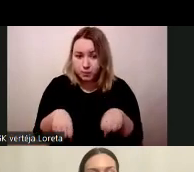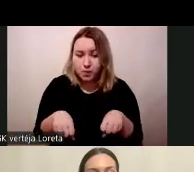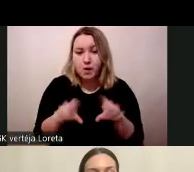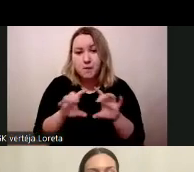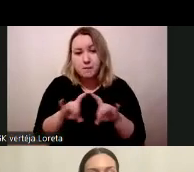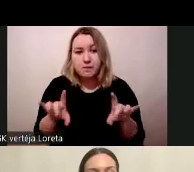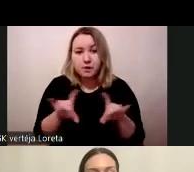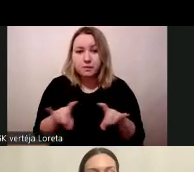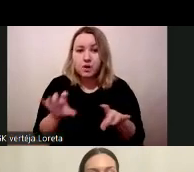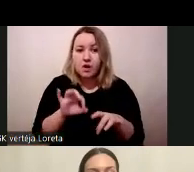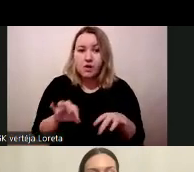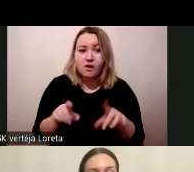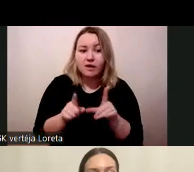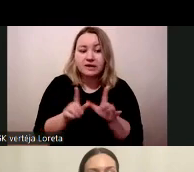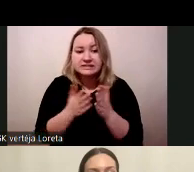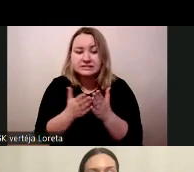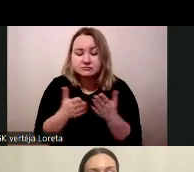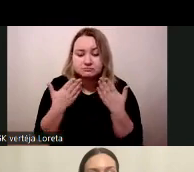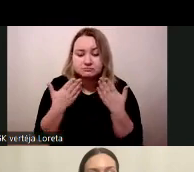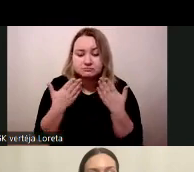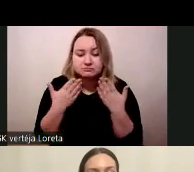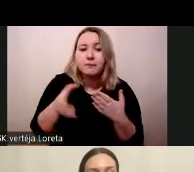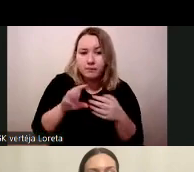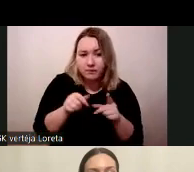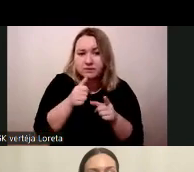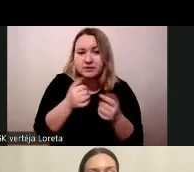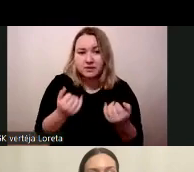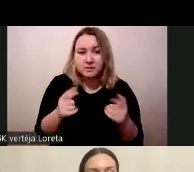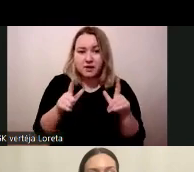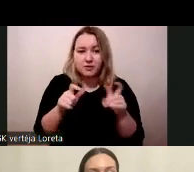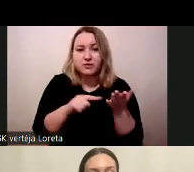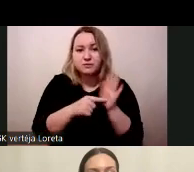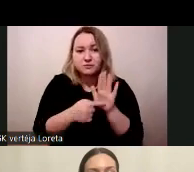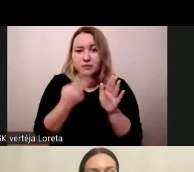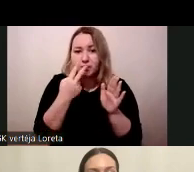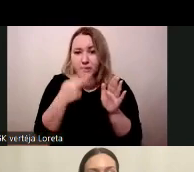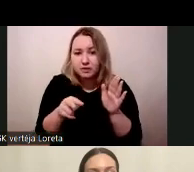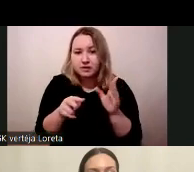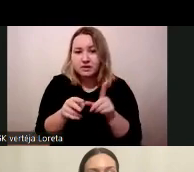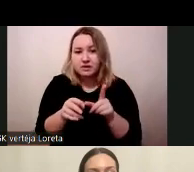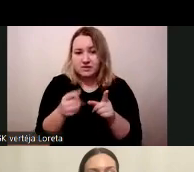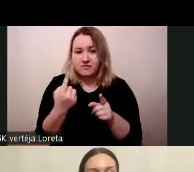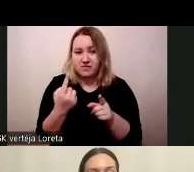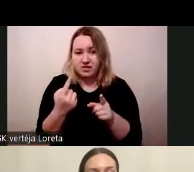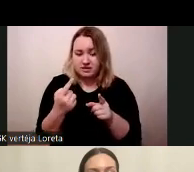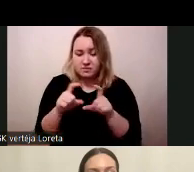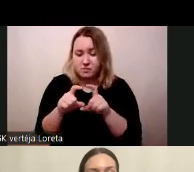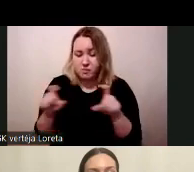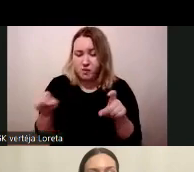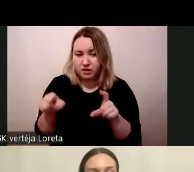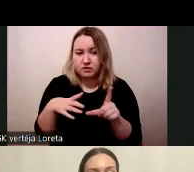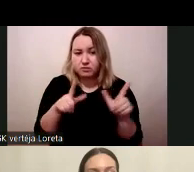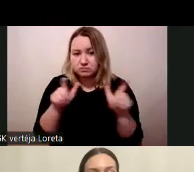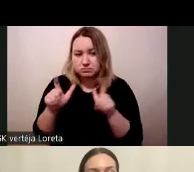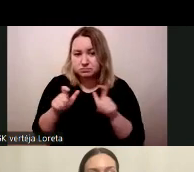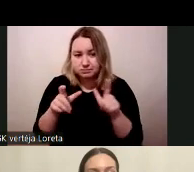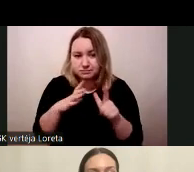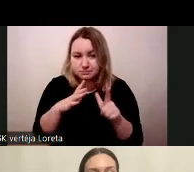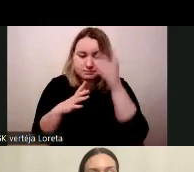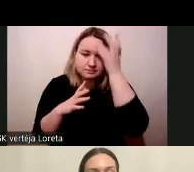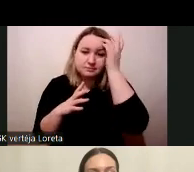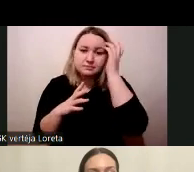apkalbėti ir apie piktnaudžiavimą knygomis. Ir parodysiu nuotraukas, kuris buvo padarytas vienoje Jungtinės karalystės mokykloje,